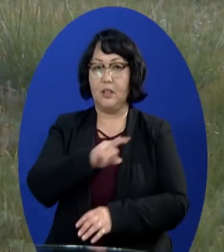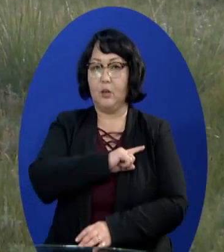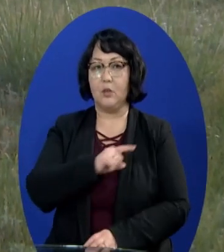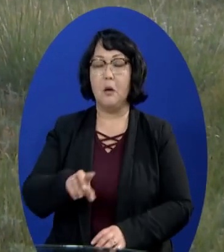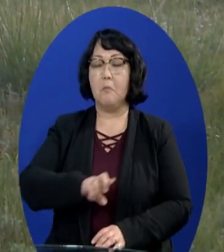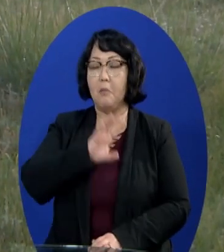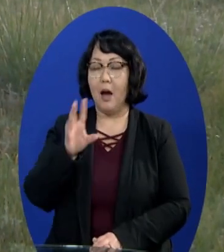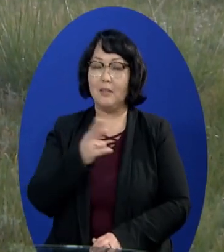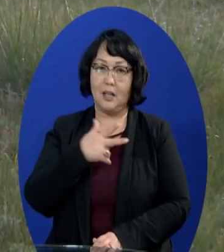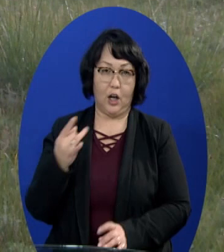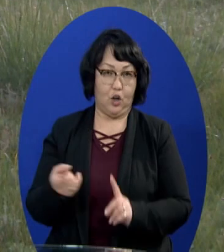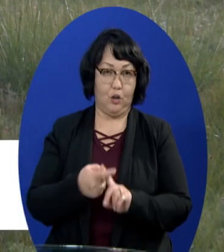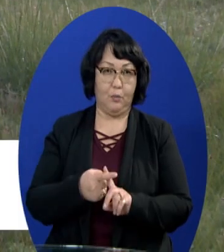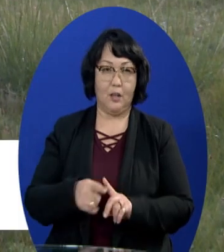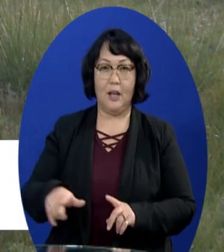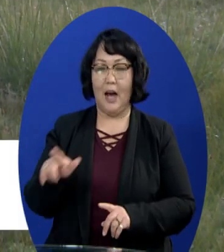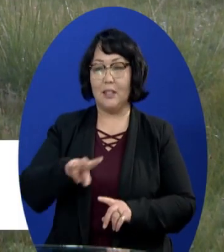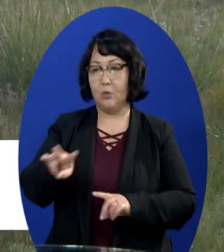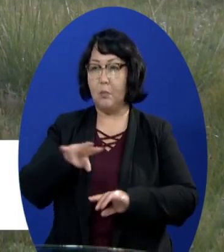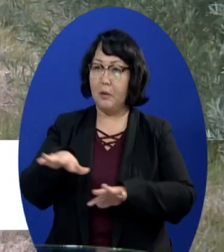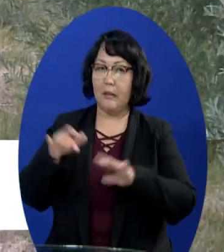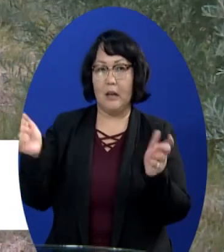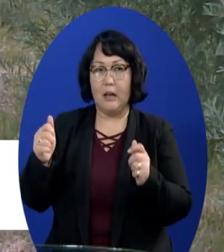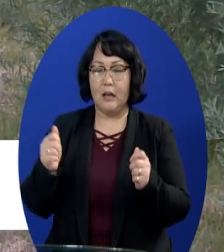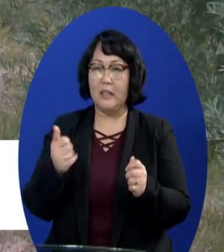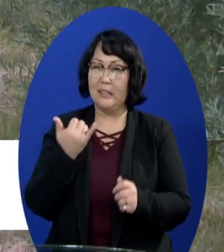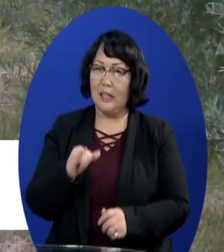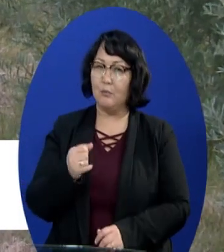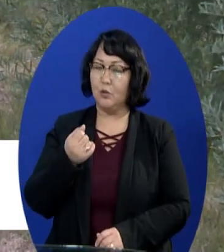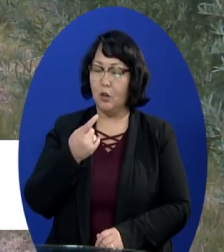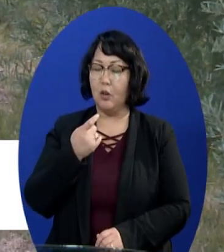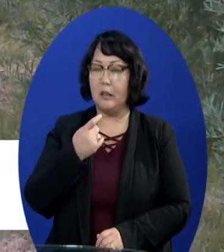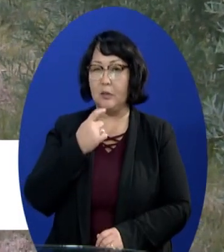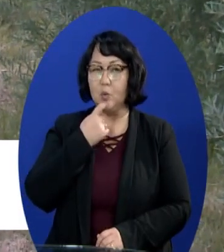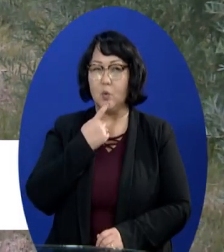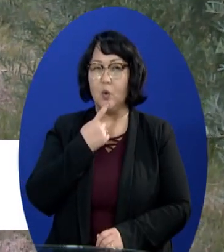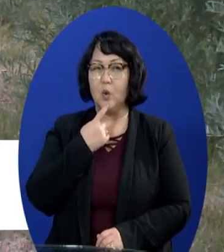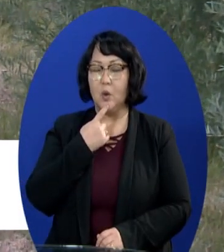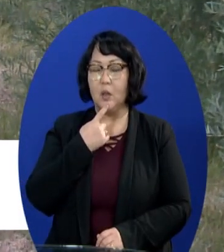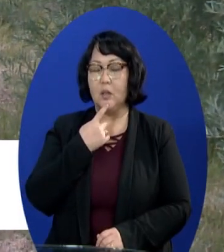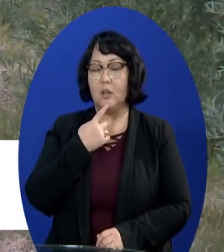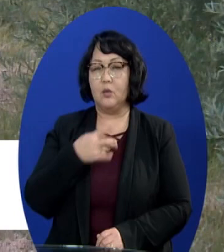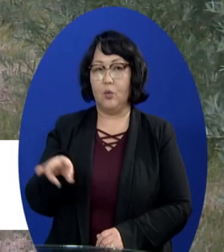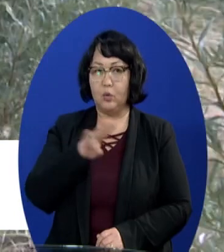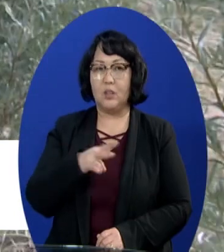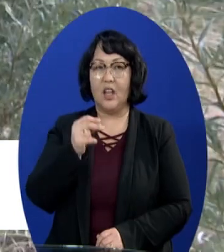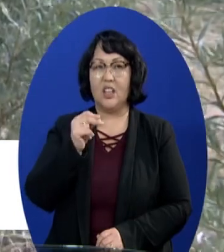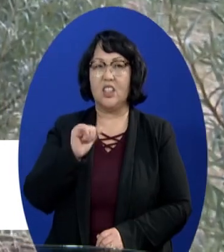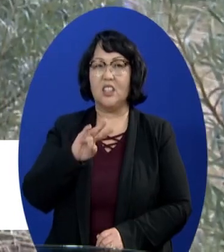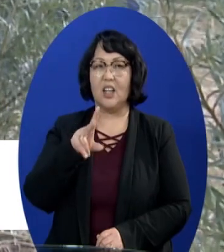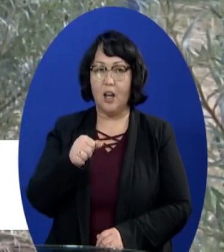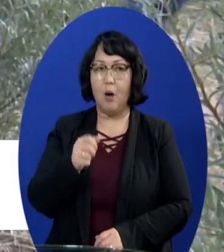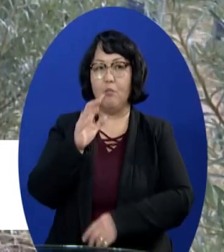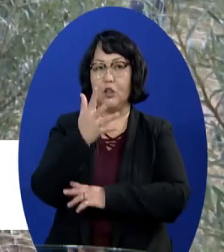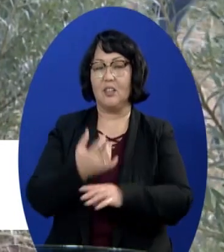Байгаль цаг үеийн нөхцөл байдлаас үүдэлт бэлчээрийн мал аж ахуйгаар амьдрал ахуйгаа залгуулах нь зарим талаараа эрсдэлтэй байна. Тиймээс нутг орондоо чацарган тариалах санаачилгыг Алтан Гэрэл